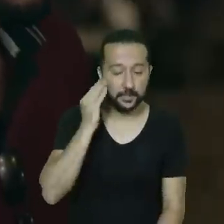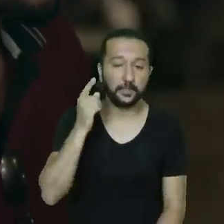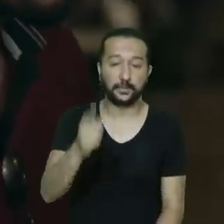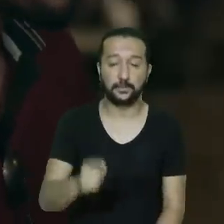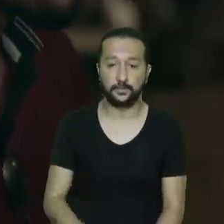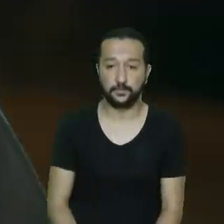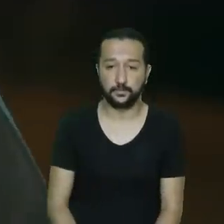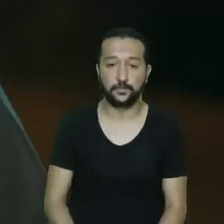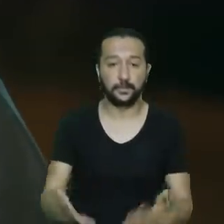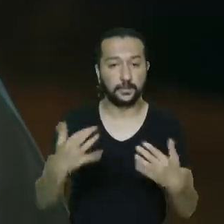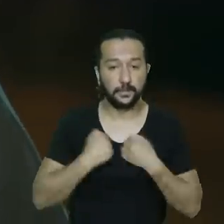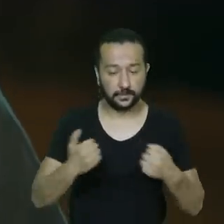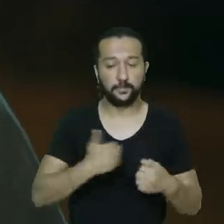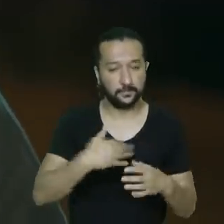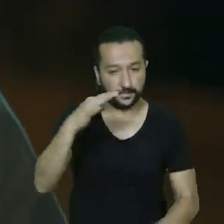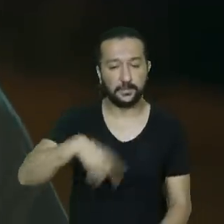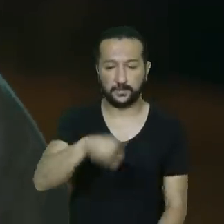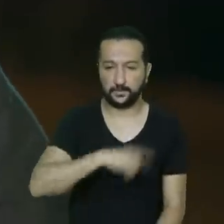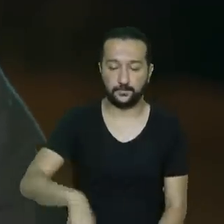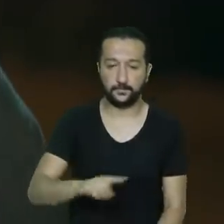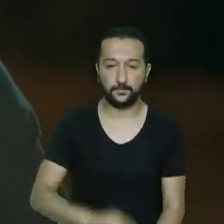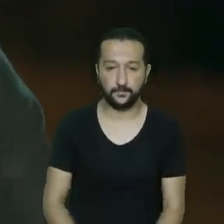anlayacaklar. Yakalayacaklar.